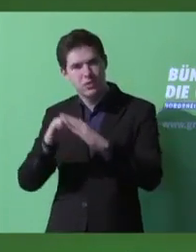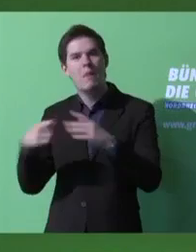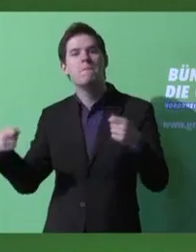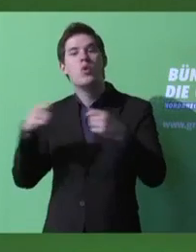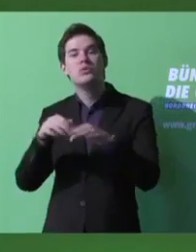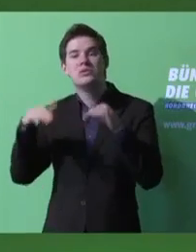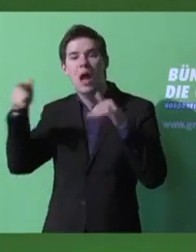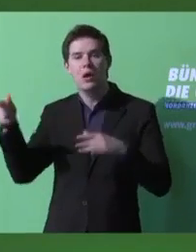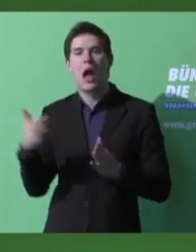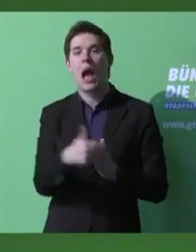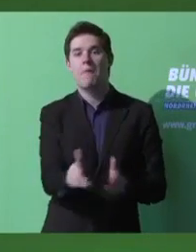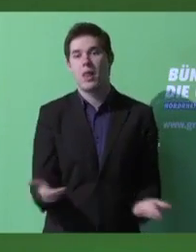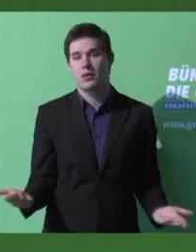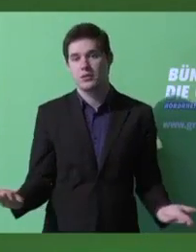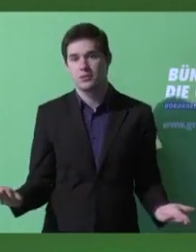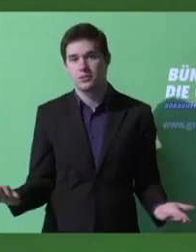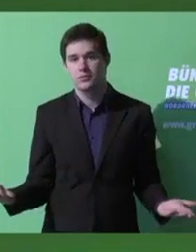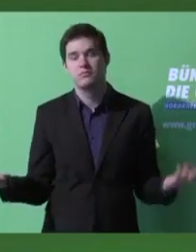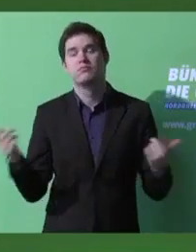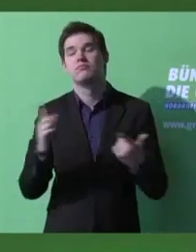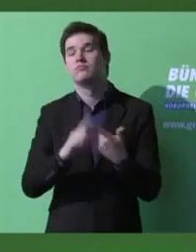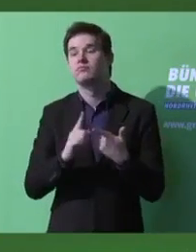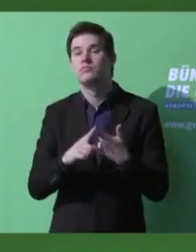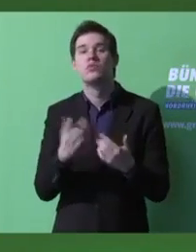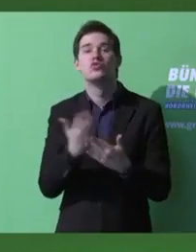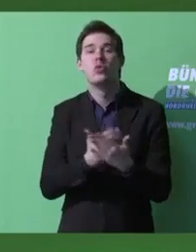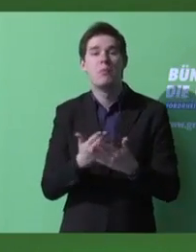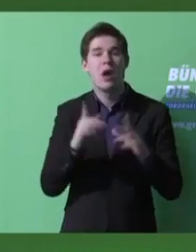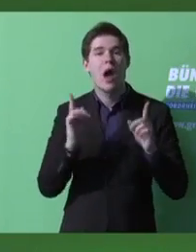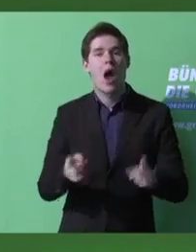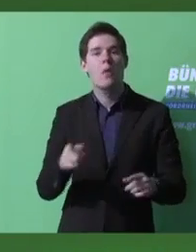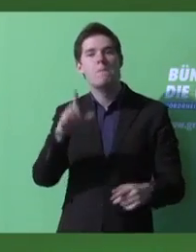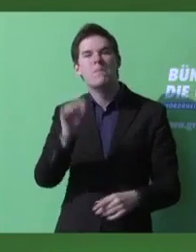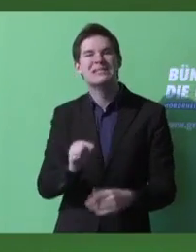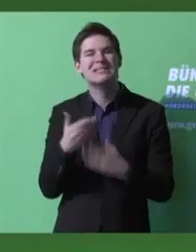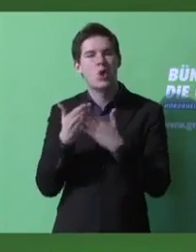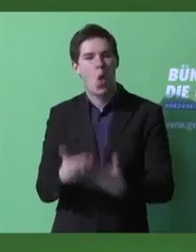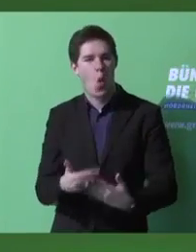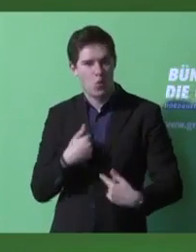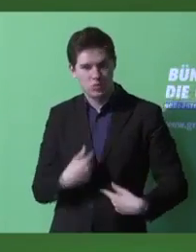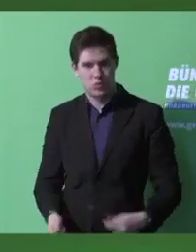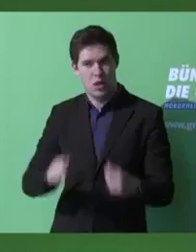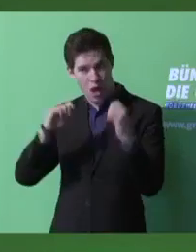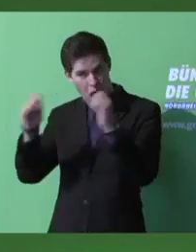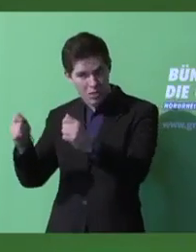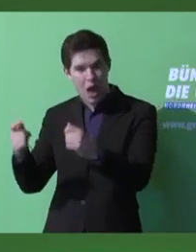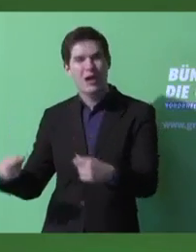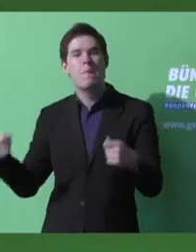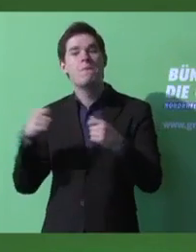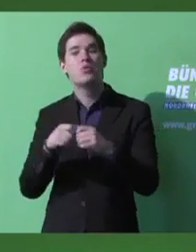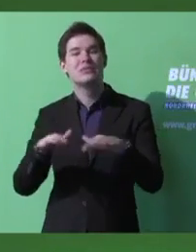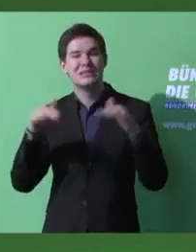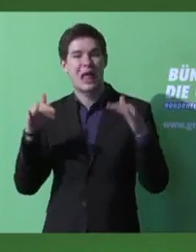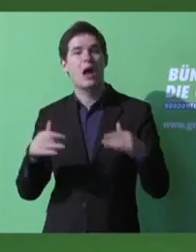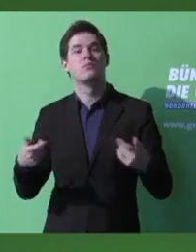abgelehnt. Wir haben eingebracht einen Antrag für den Mindestlohn, im Bundesrat beschlossen, im